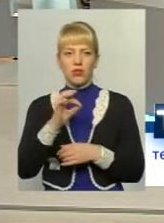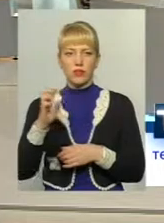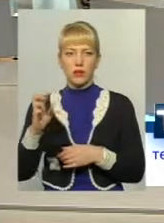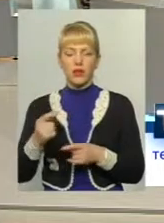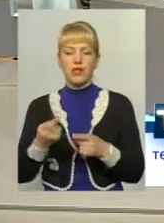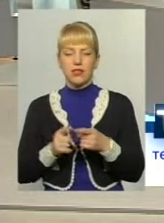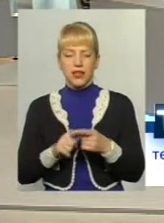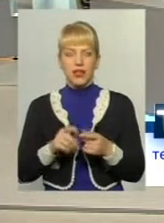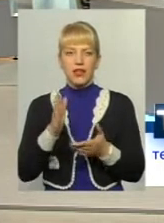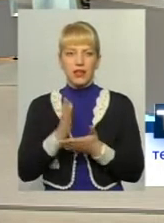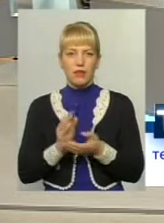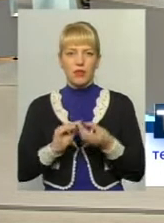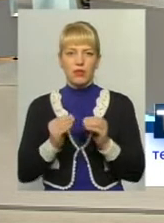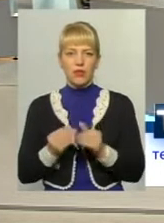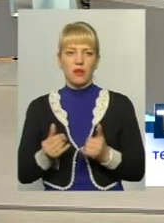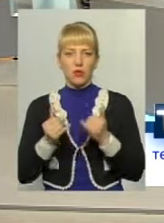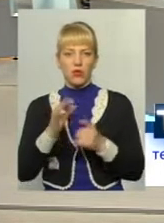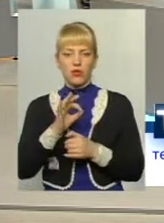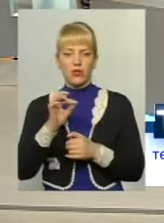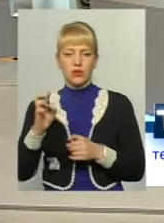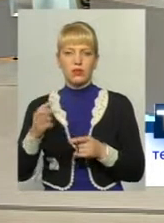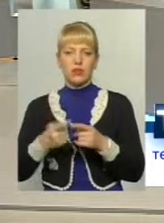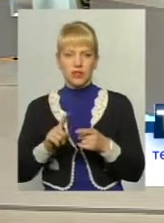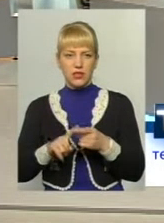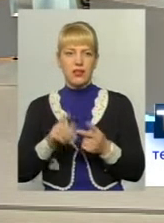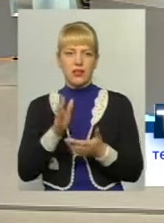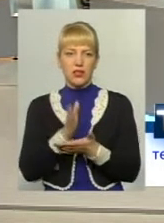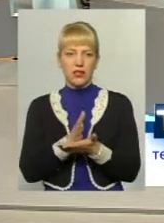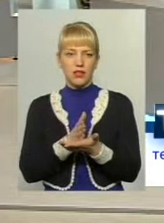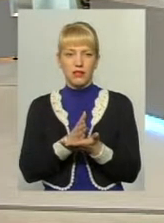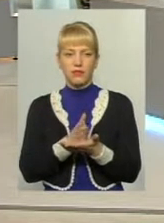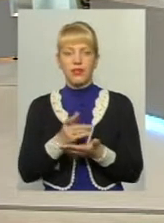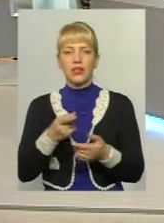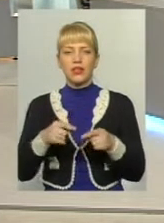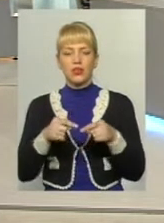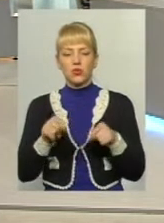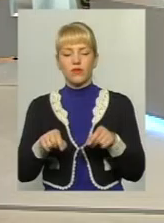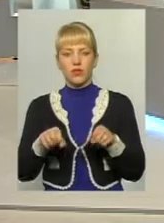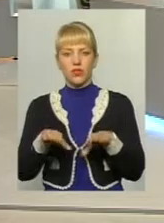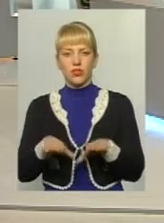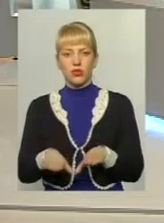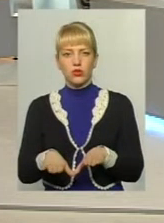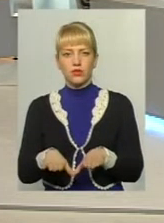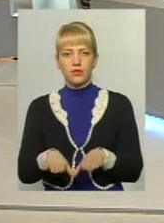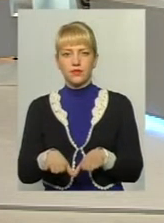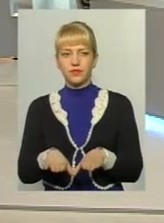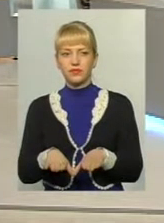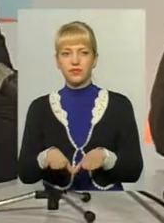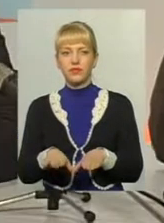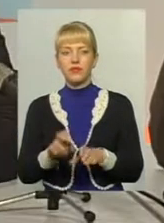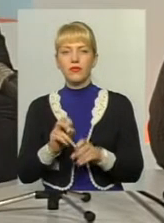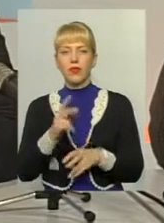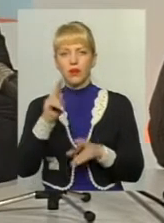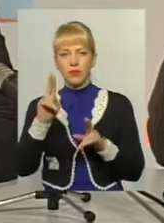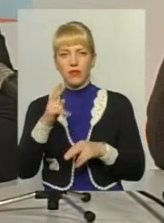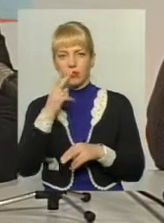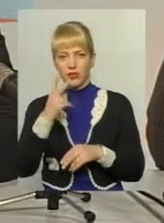спільну мову, то тоді, звісно, ідеї вже звертаються до суду. Скажіть, будь ласка, а підняття мінімальної зарплати чи